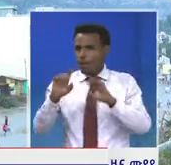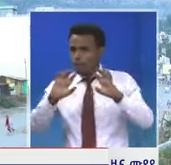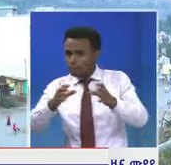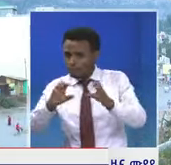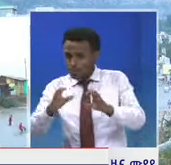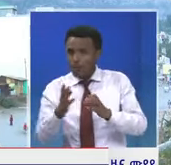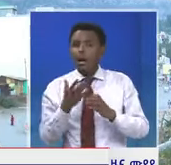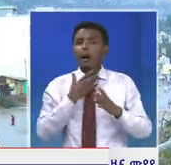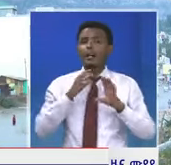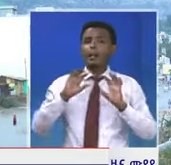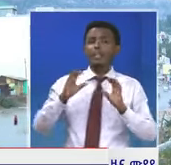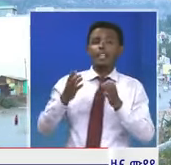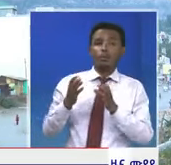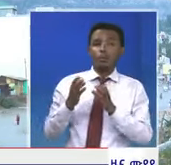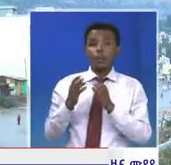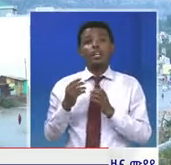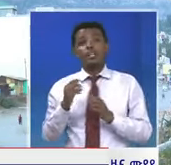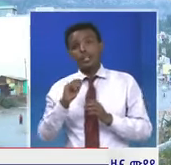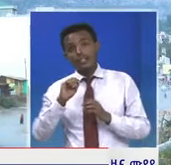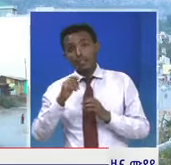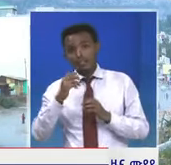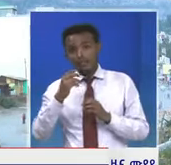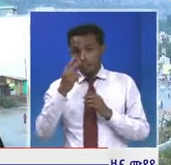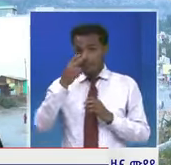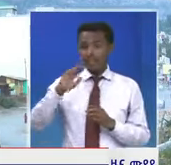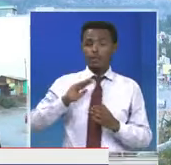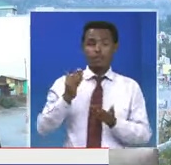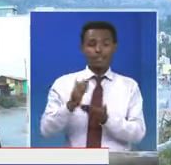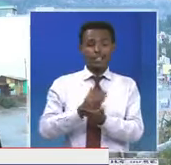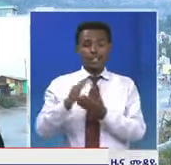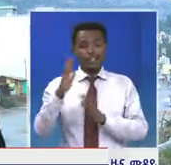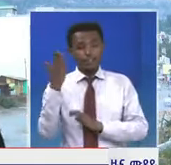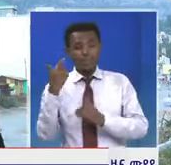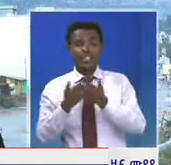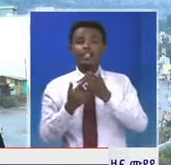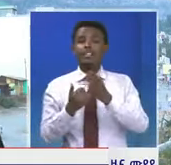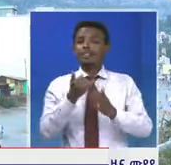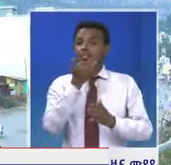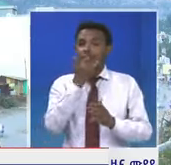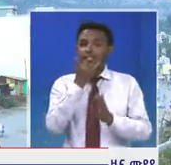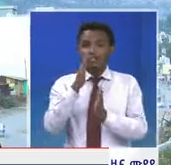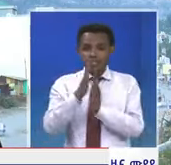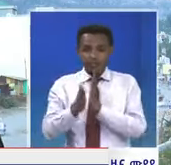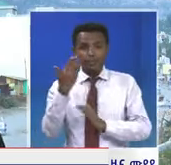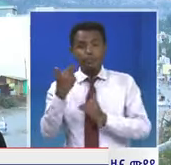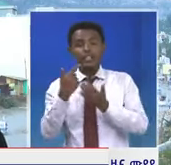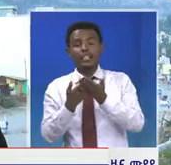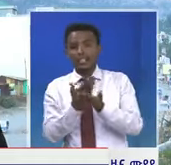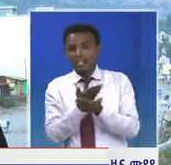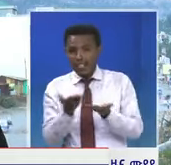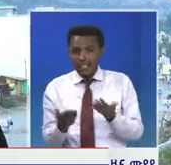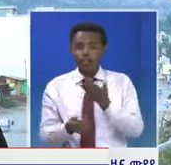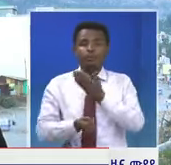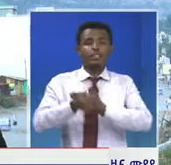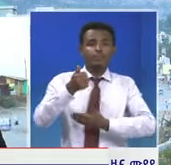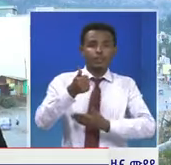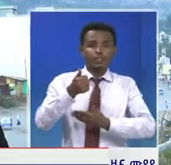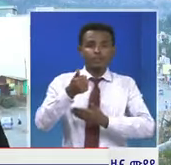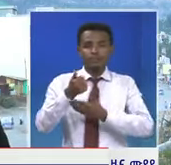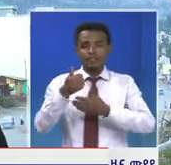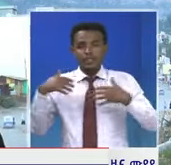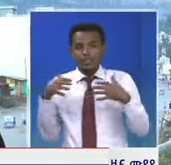አማራ ሚዲያ ኮርፖሬሽንም እንዲሁ ለተመልካቾች ሲያደርስ ነበርና ይህንን በደል ሲፈጽም ነበር ይህንን በደልና ይህንን ጥቃት